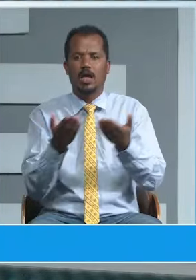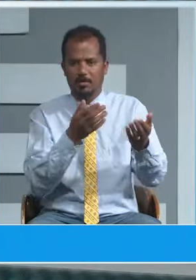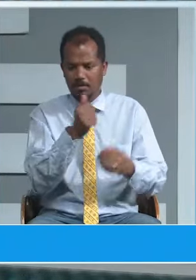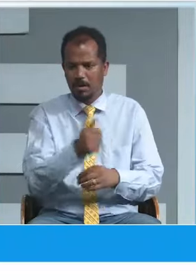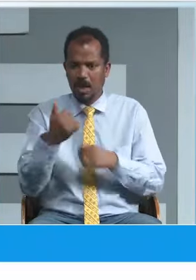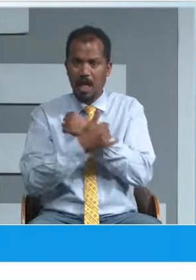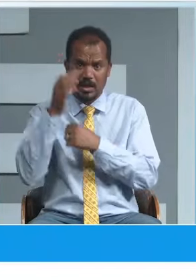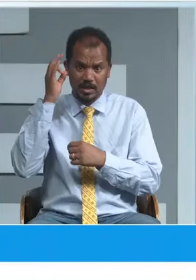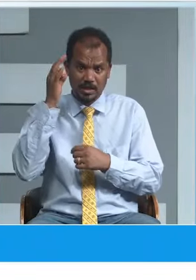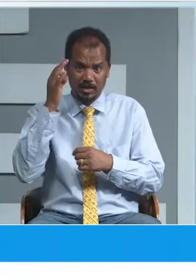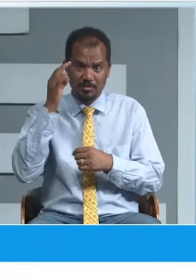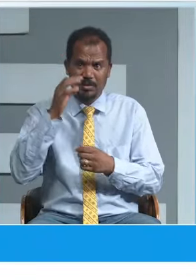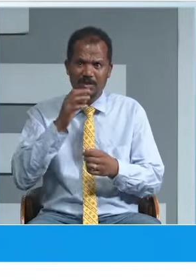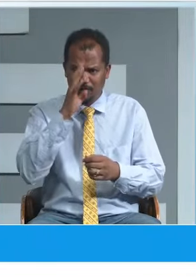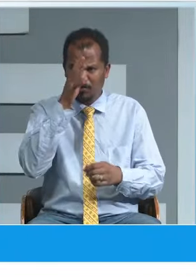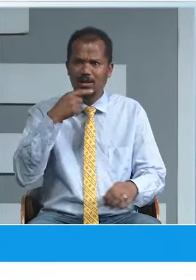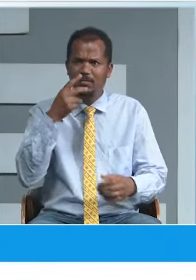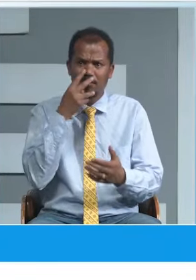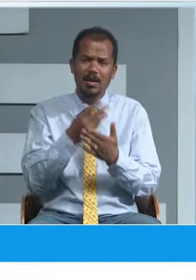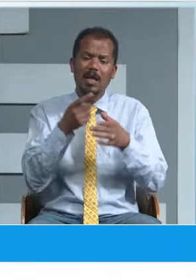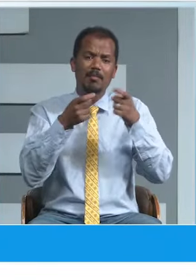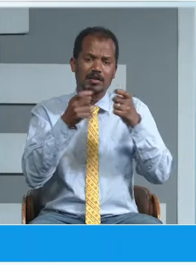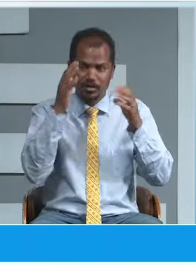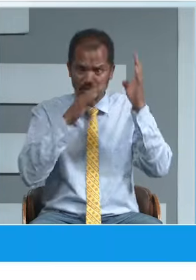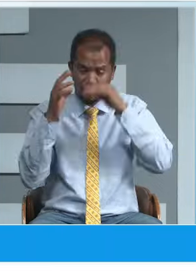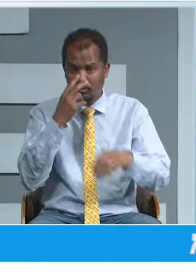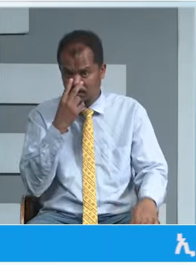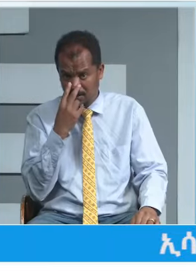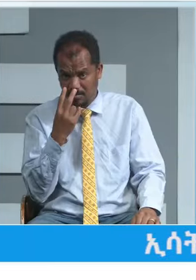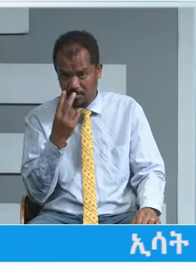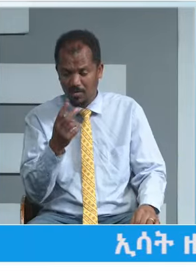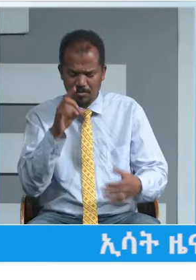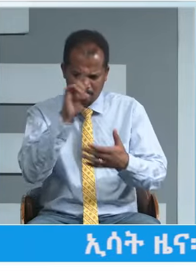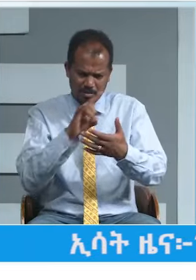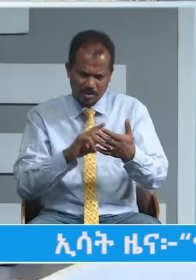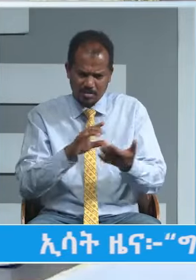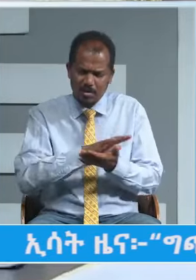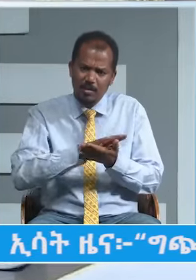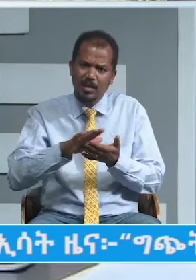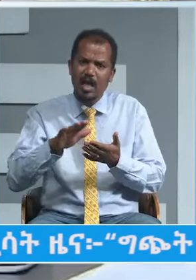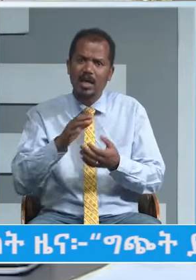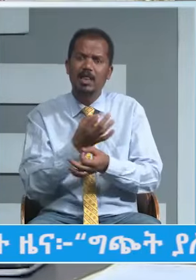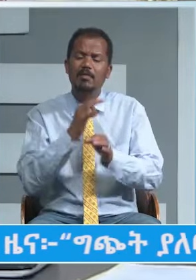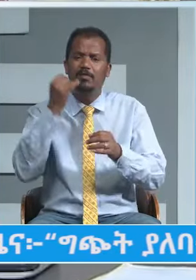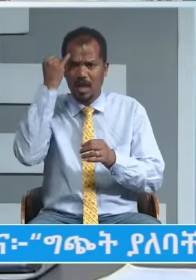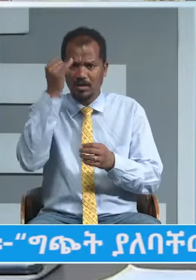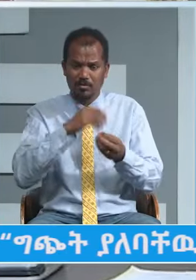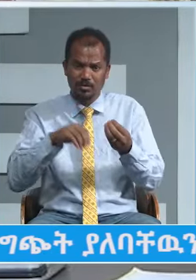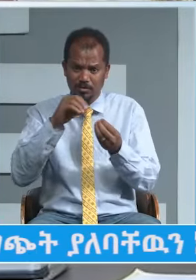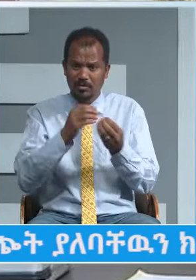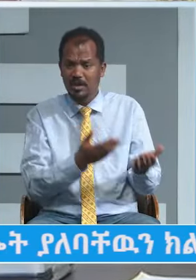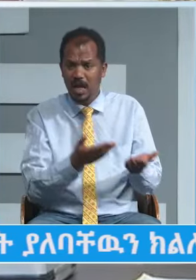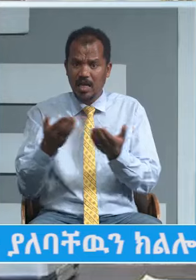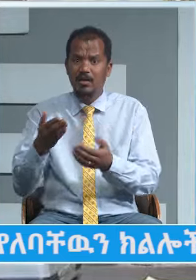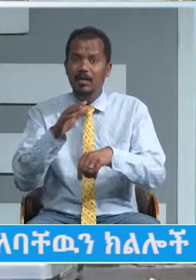አቀረበ። በአዲስ አበባ ሀገረ ስብከት ተከስቷል የተባሉትን የመልካም አስተዳደር ችግሮች በተመለከተ በዝርዝር በማጣራት የመፍትሄ ሀሳብ